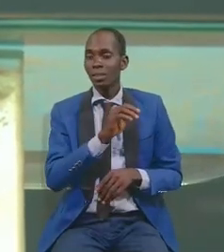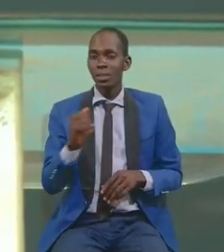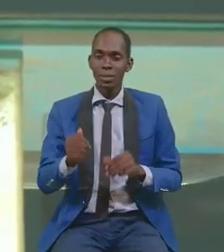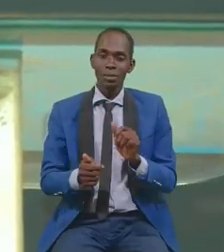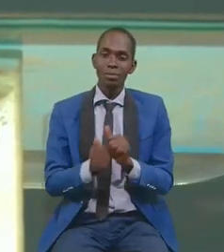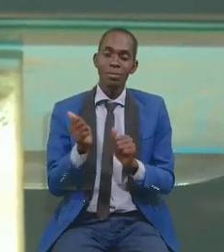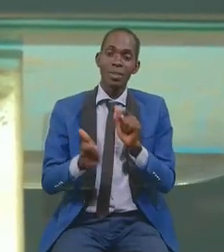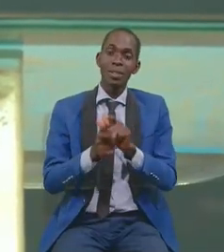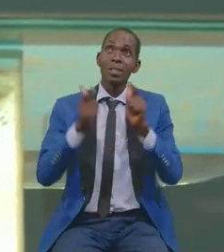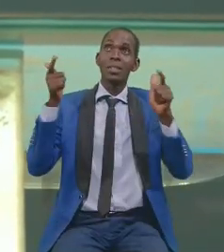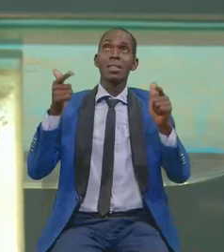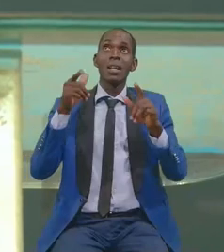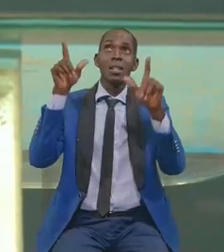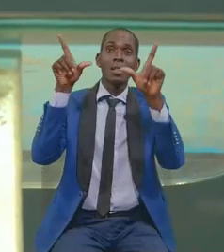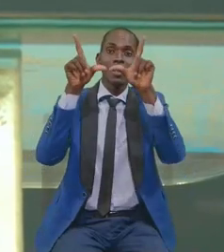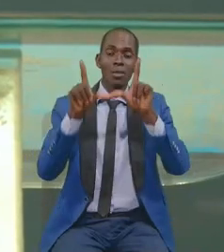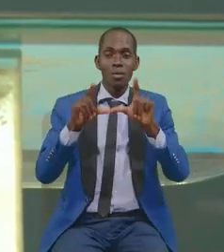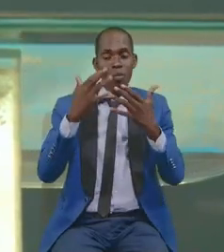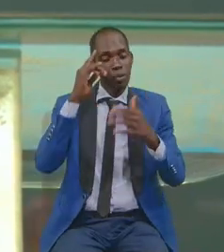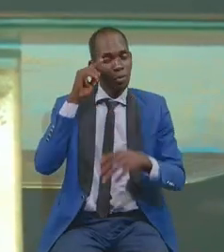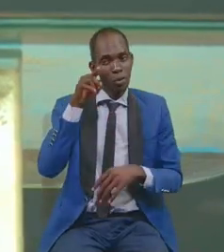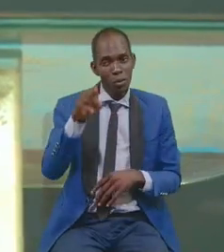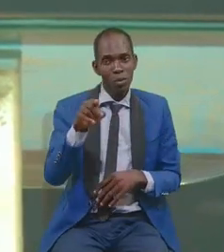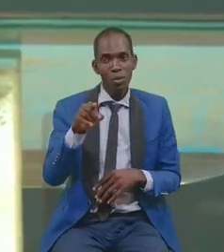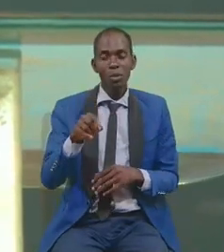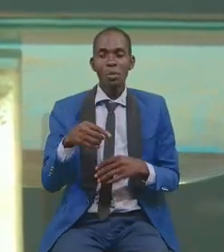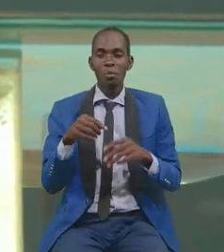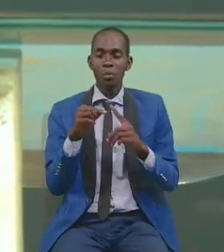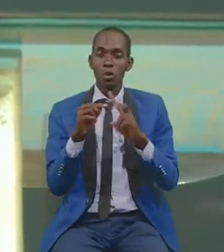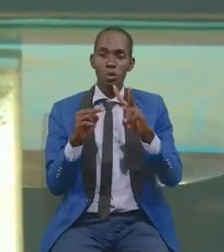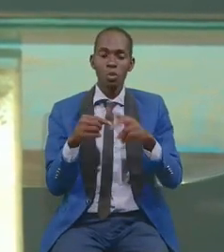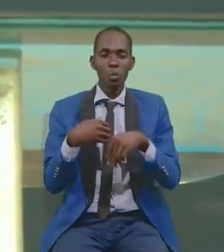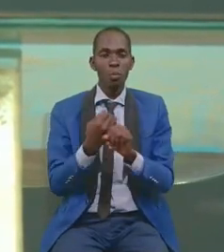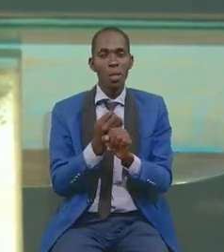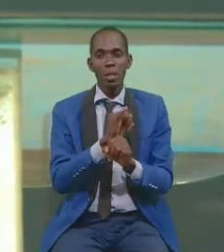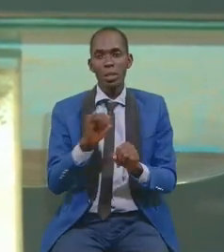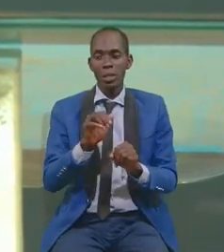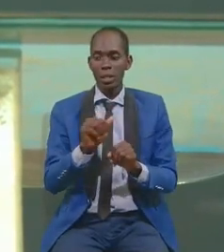niveau, un domaine élevé qui vous attend en faisant du progrès